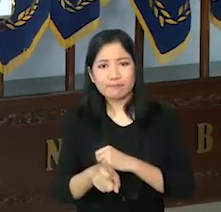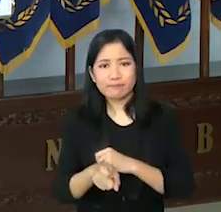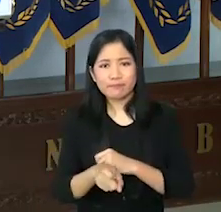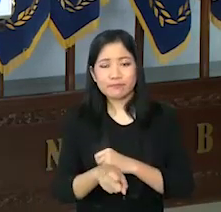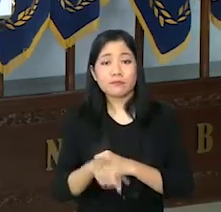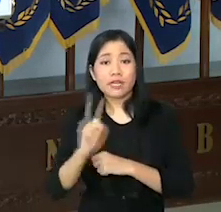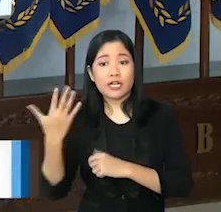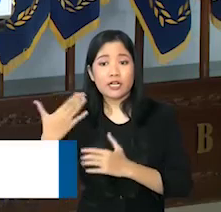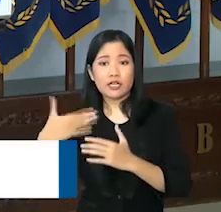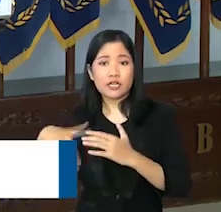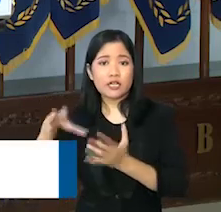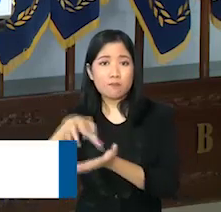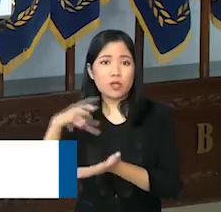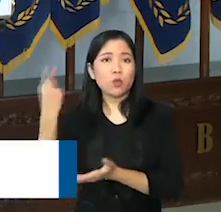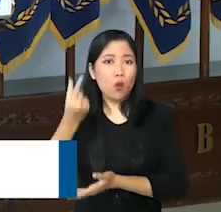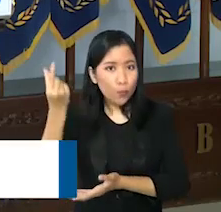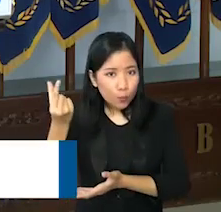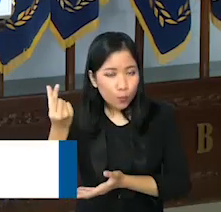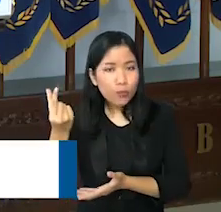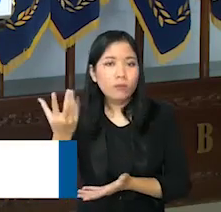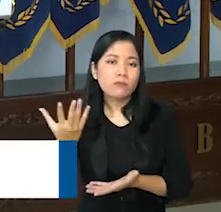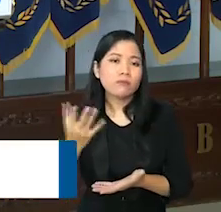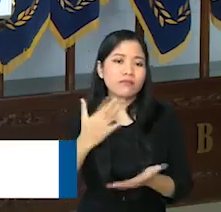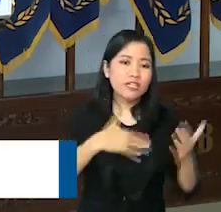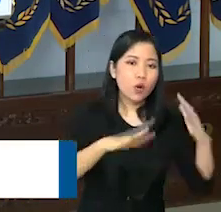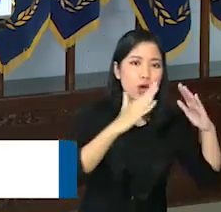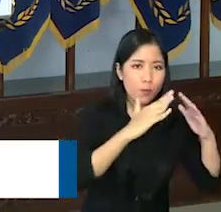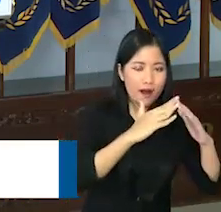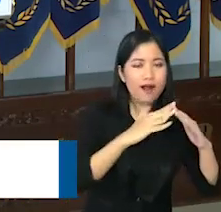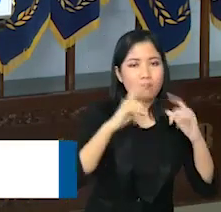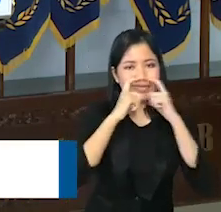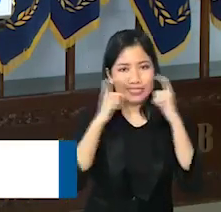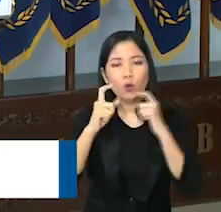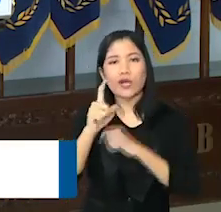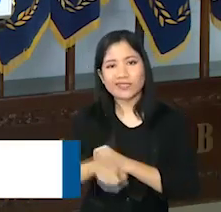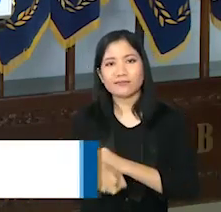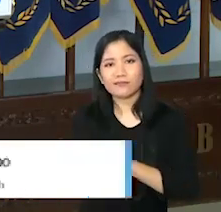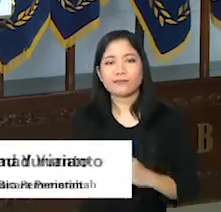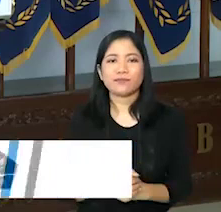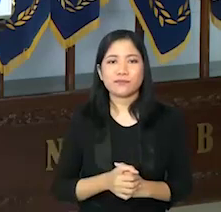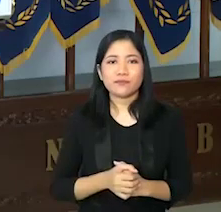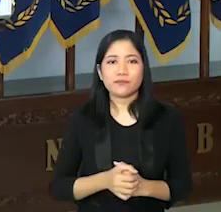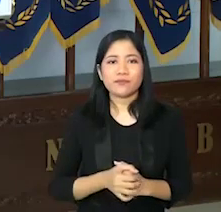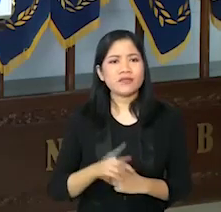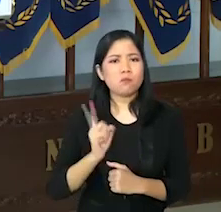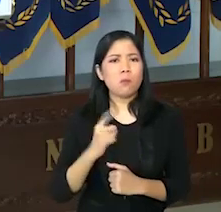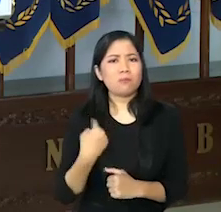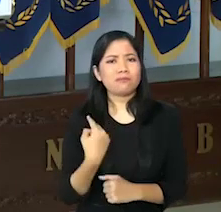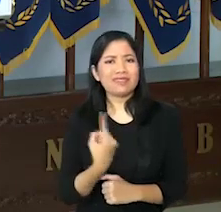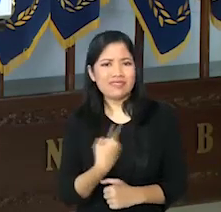berada di ruang publik manakala ada di luar rumah Hai karena kita tidak pernah tahu